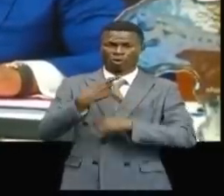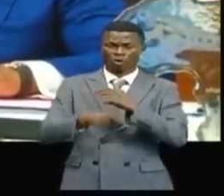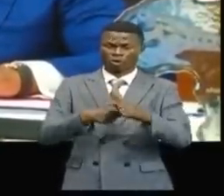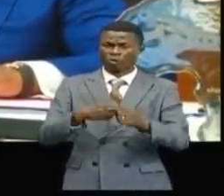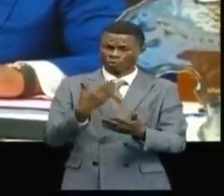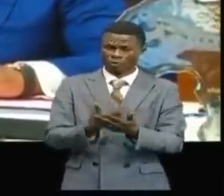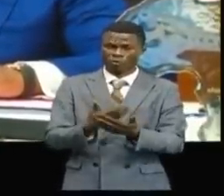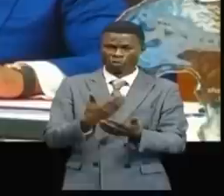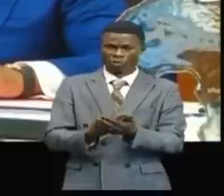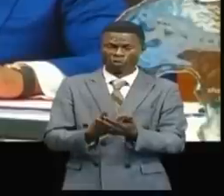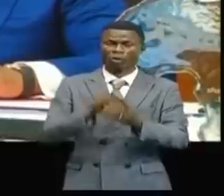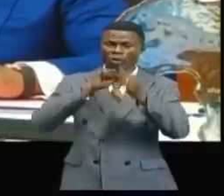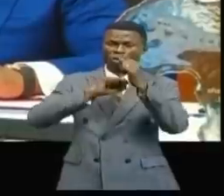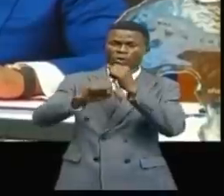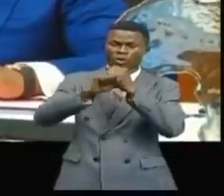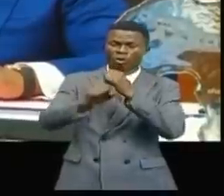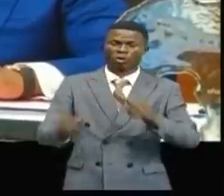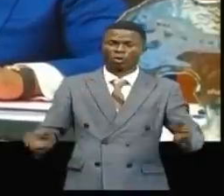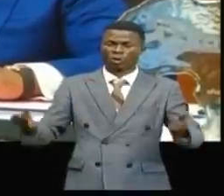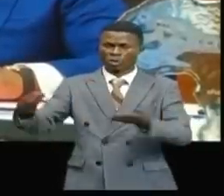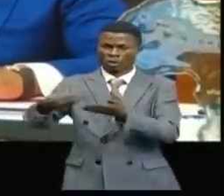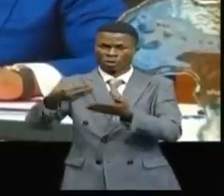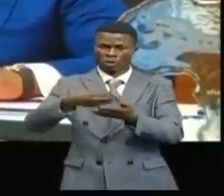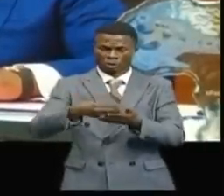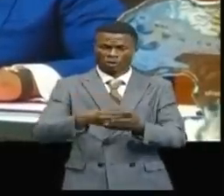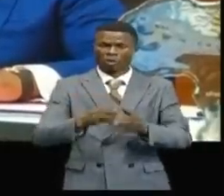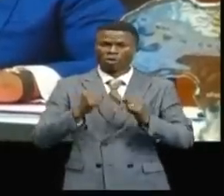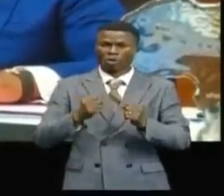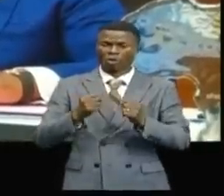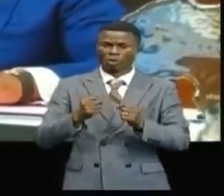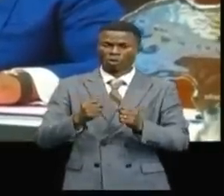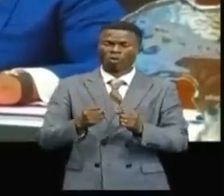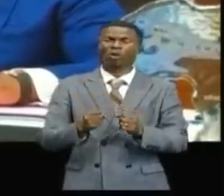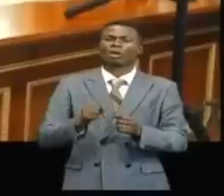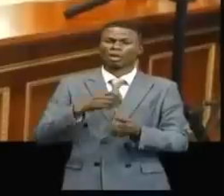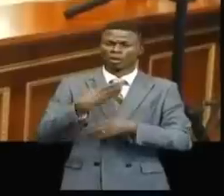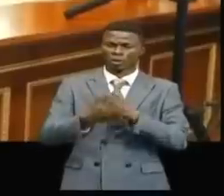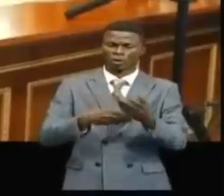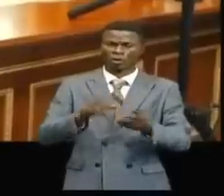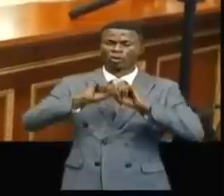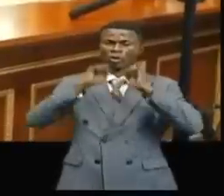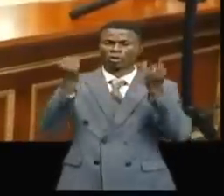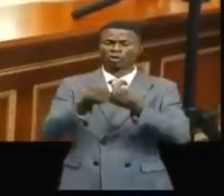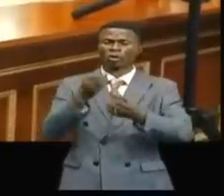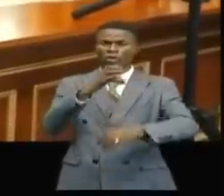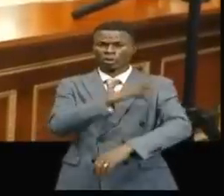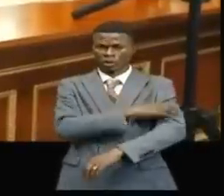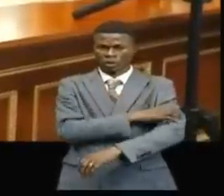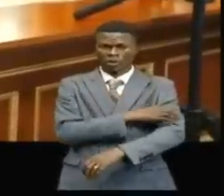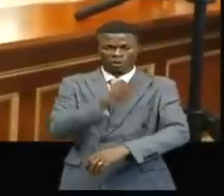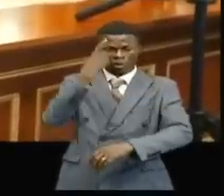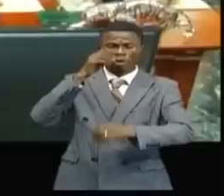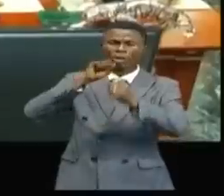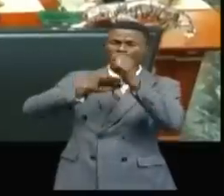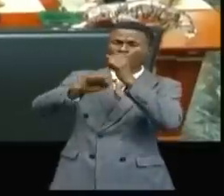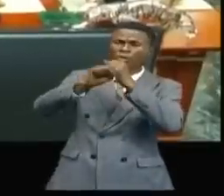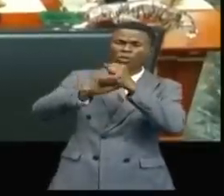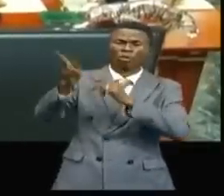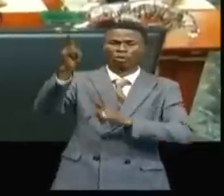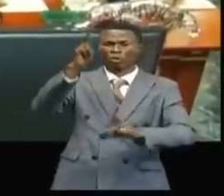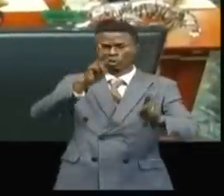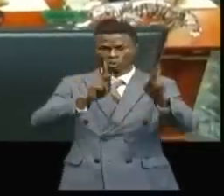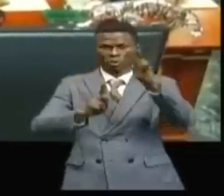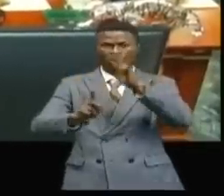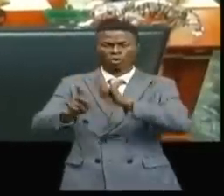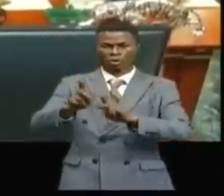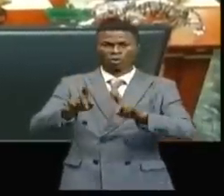délai une campagne de solidarité nationale en mettant à contribution la société civile pour la sensibilisation de la